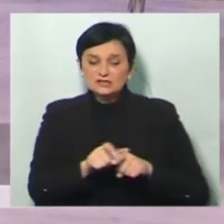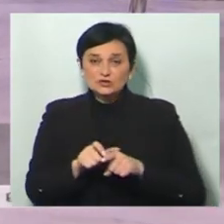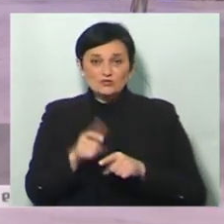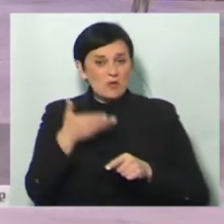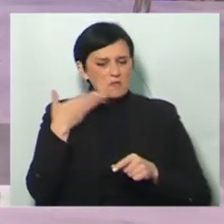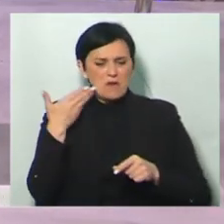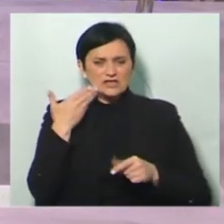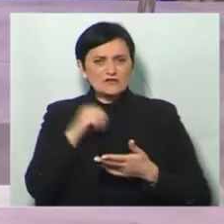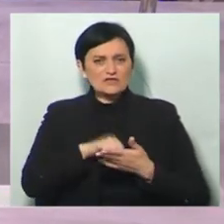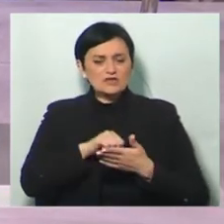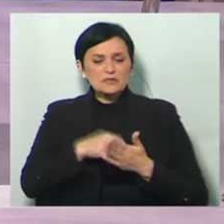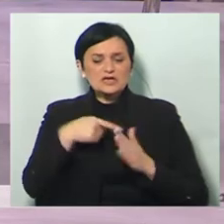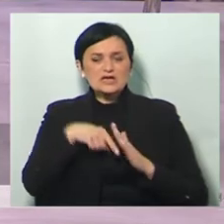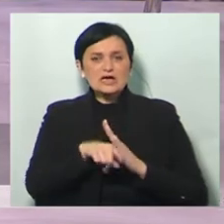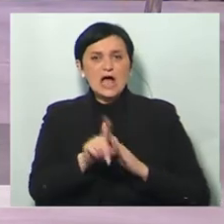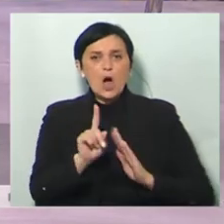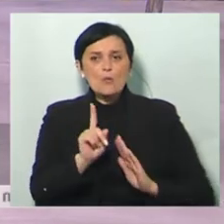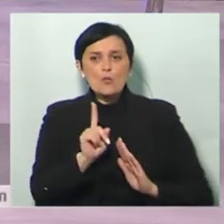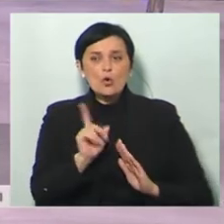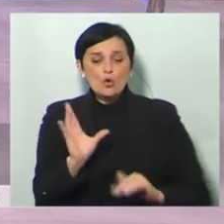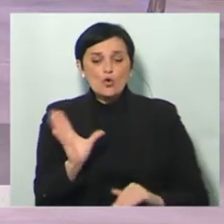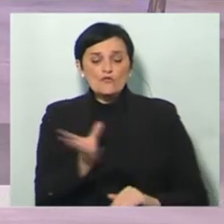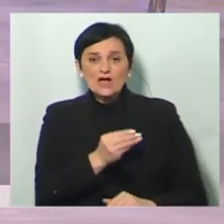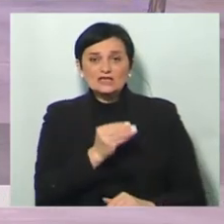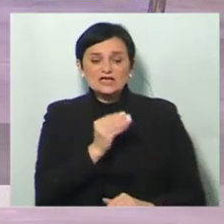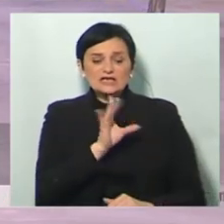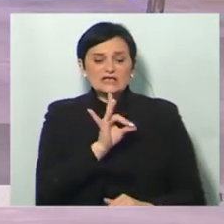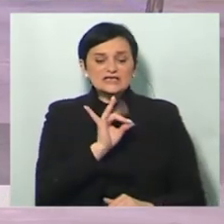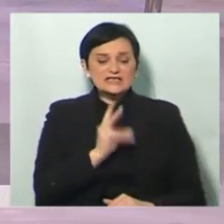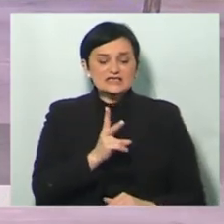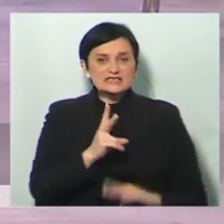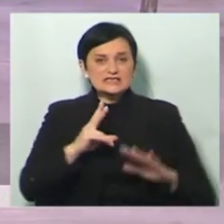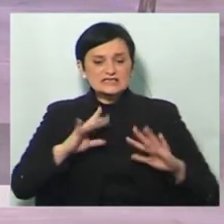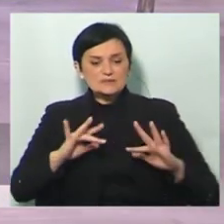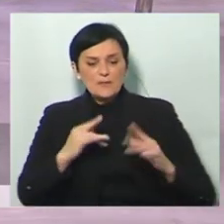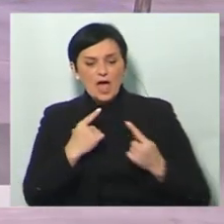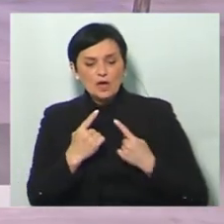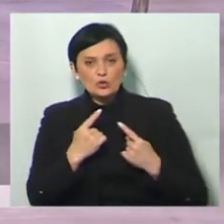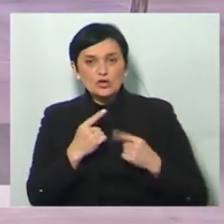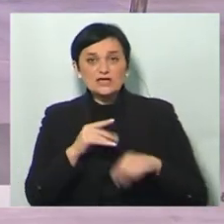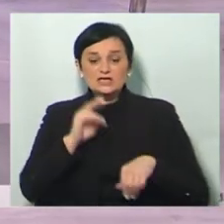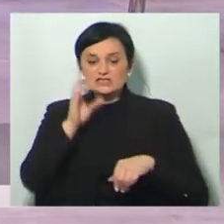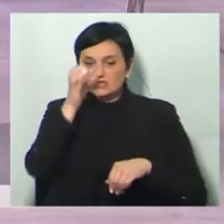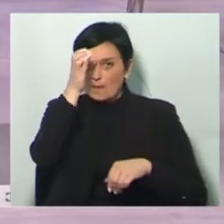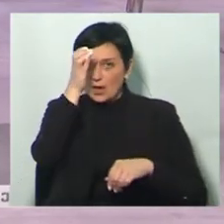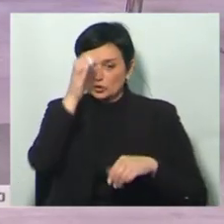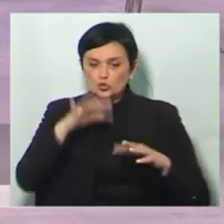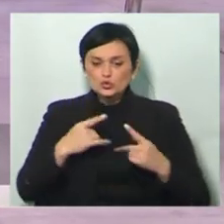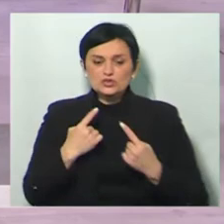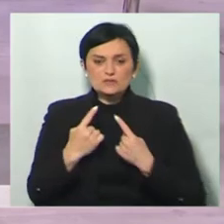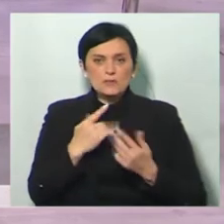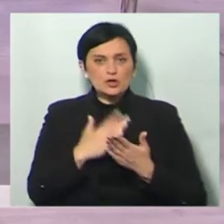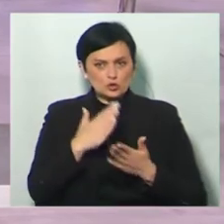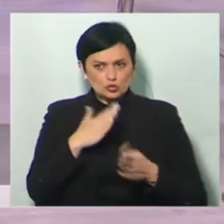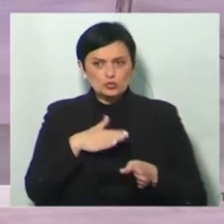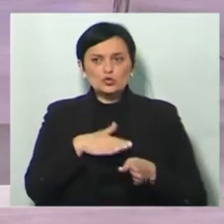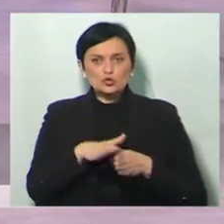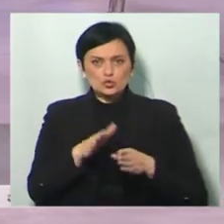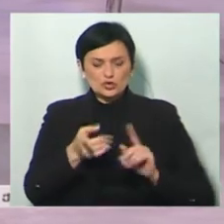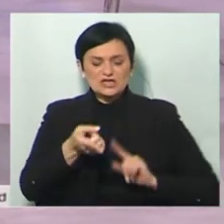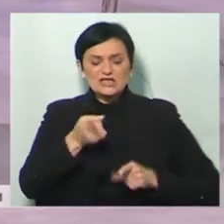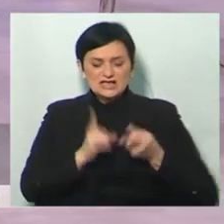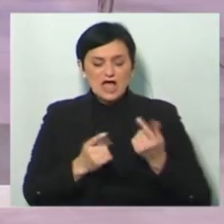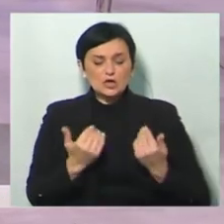გამო იმისათვის, რომ ყველა სარისკო სპეკულაცია და სამეცნიერო სპეკულაცია გახლავთ სრულიად რეალური